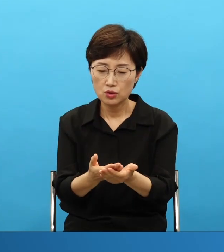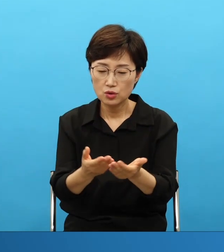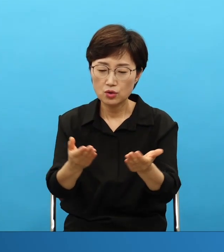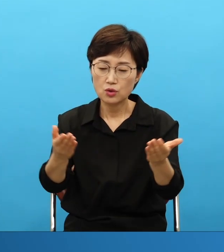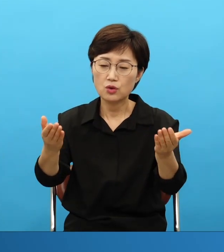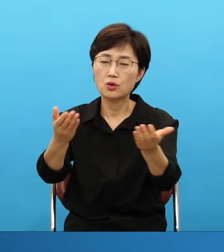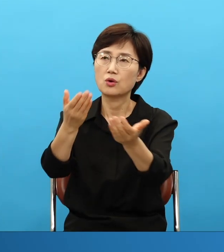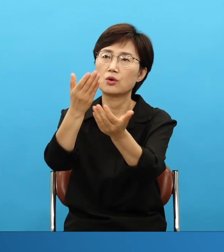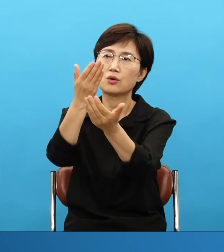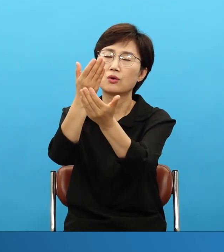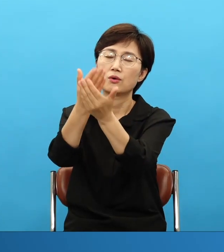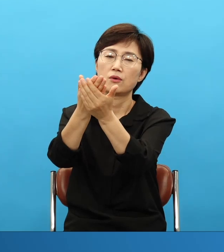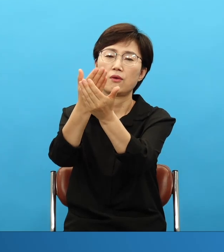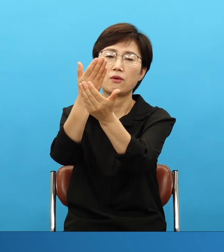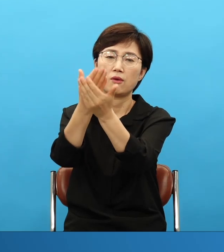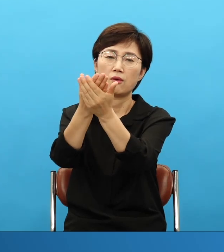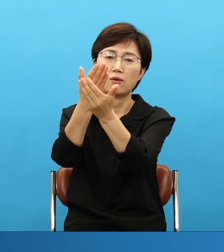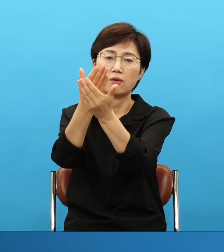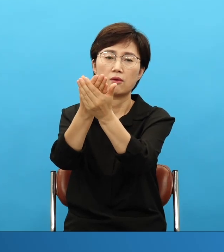내려주시옵소서